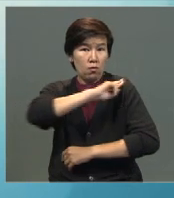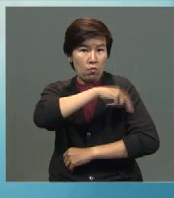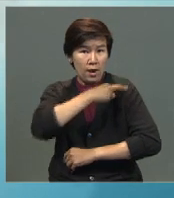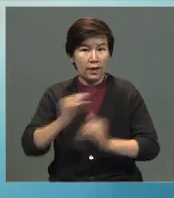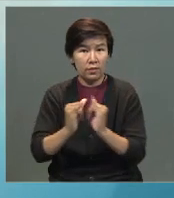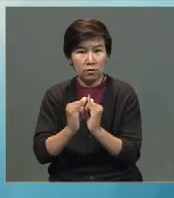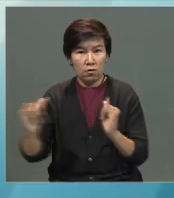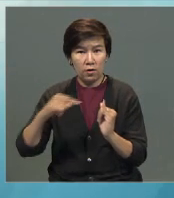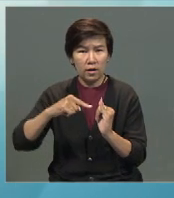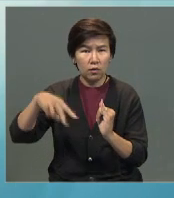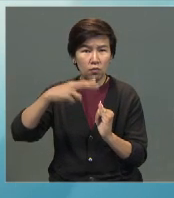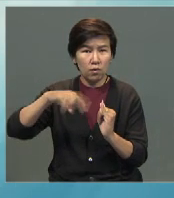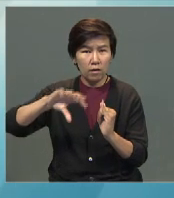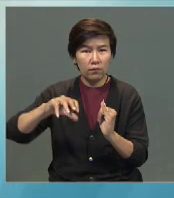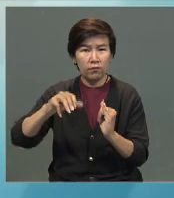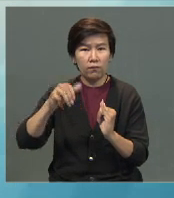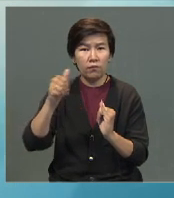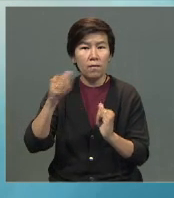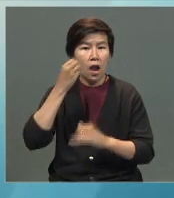รายแล้วก็มีผู้ป่วยหายแล้วนะครับเพิ่มขึ้น31